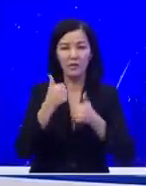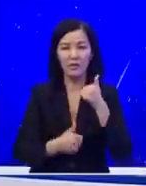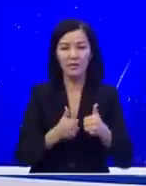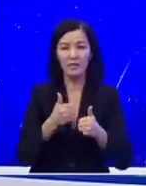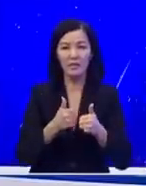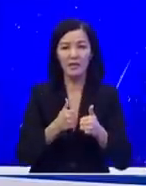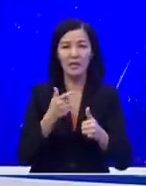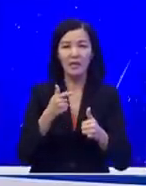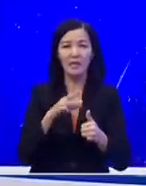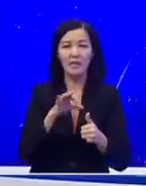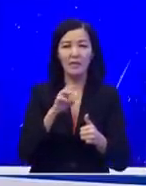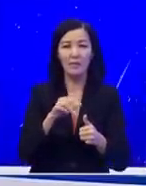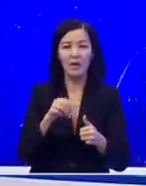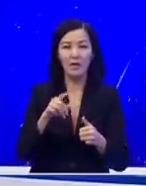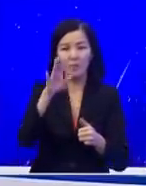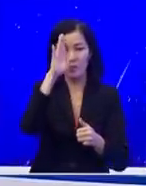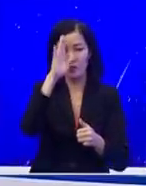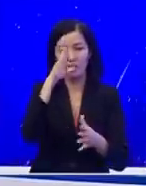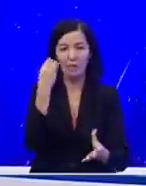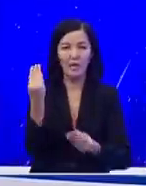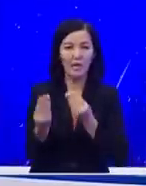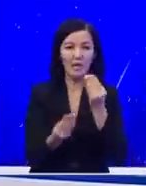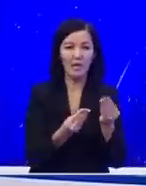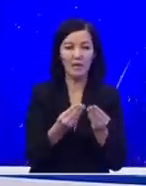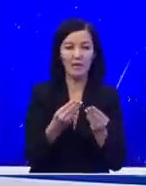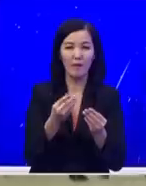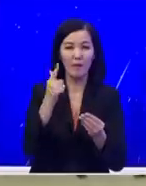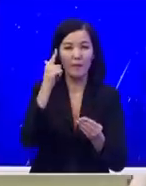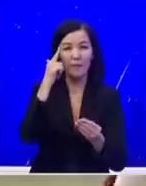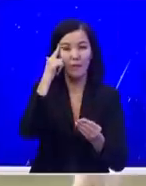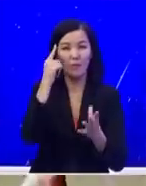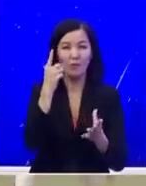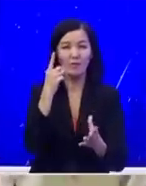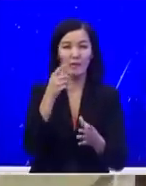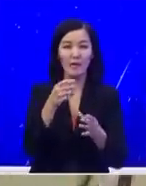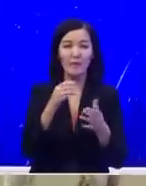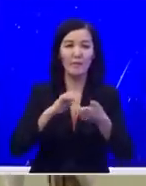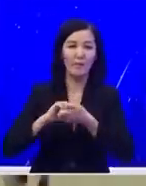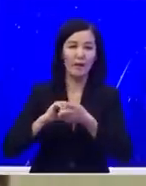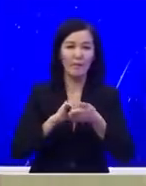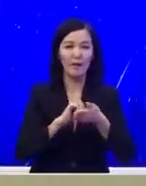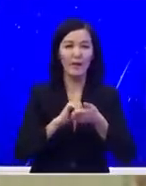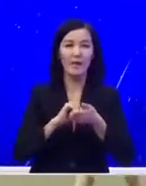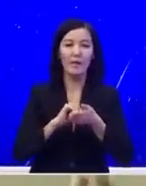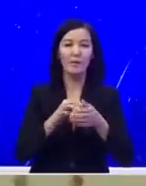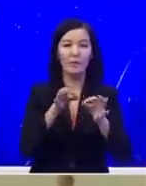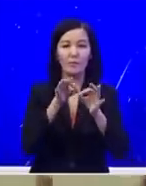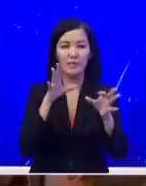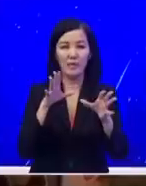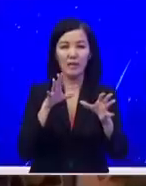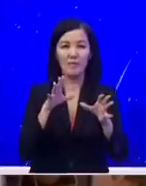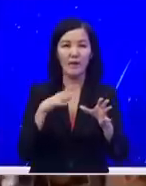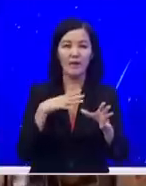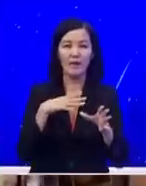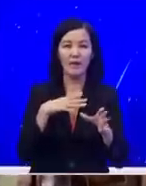также именуемое 3 мужскими играми. Это монгольская борьба, скачки и стрельба из лука. В обычное время праздник середины лета